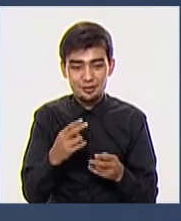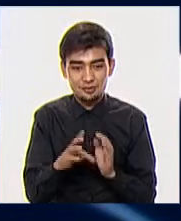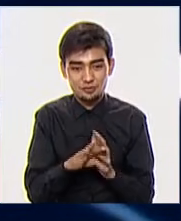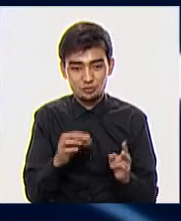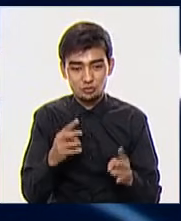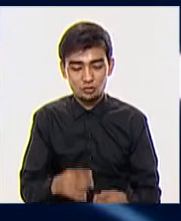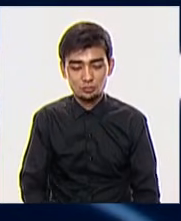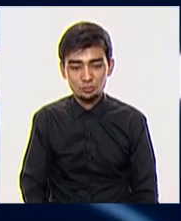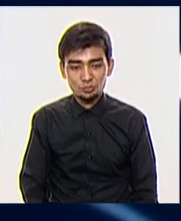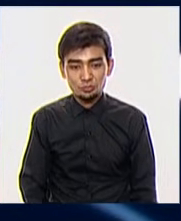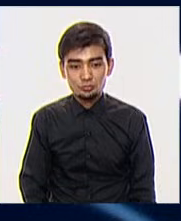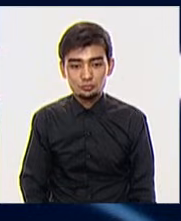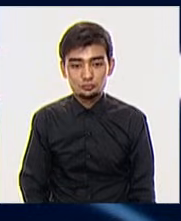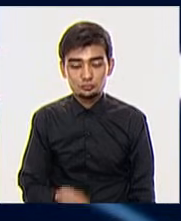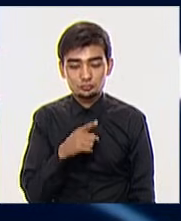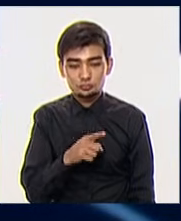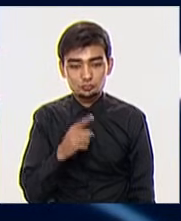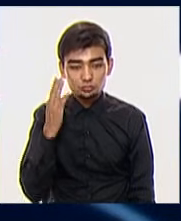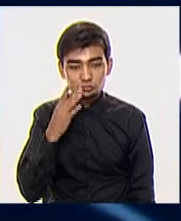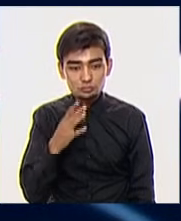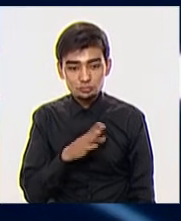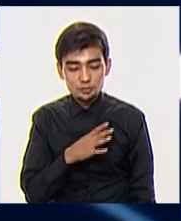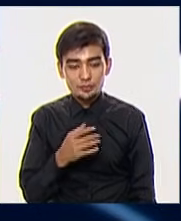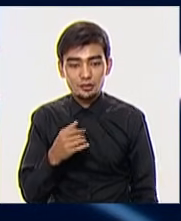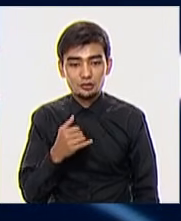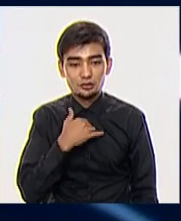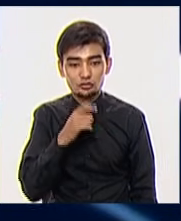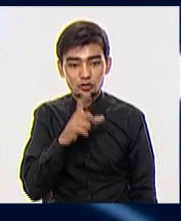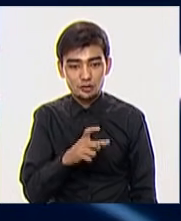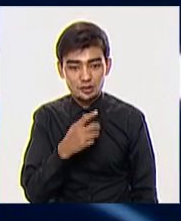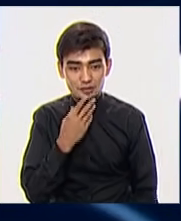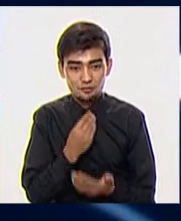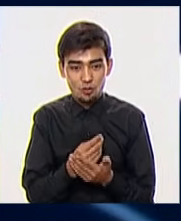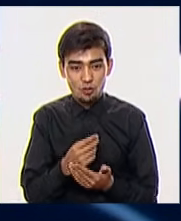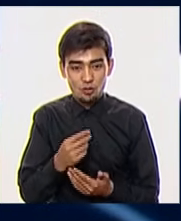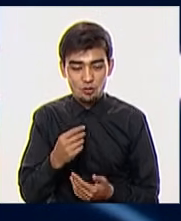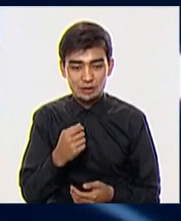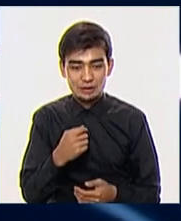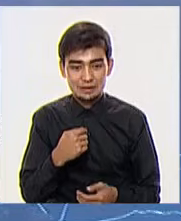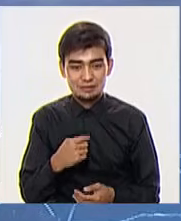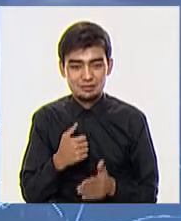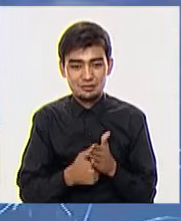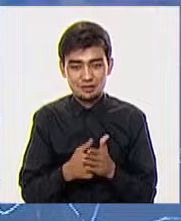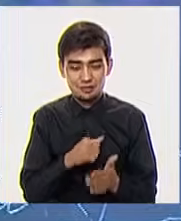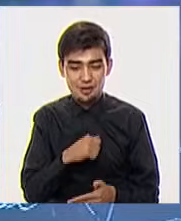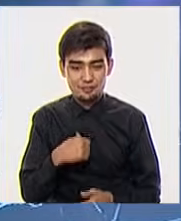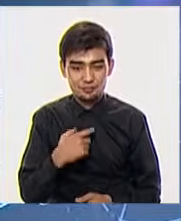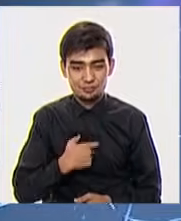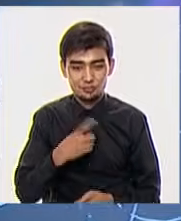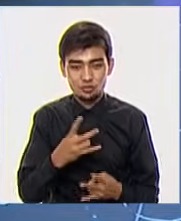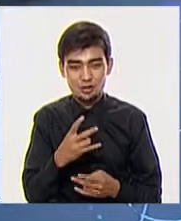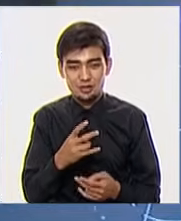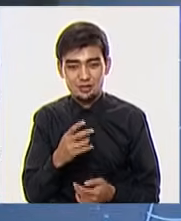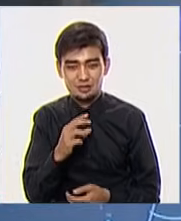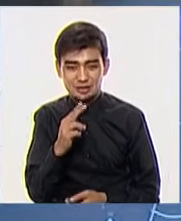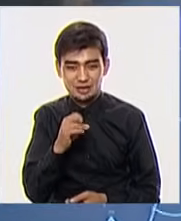керек? Сенің жаңағы сұрағың маған ой салып жатыр да, менің ойымша адамдардың өзінде өзіне деген бағасы болу керек. Жаңағыдай болып кетті ме, жаңағы